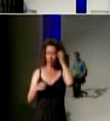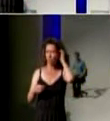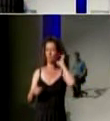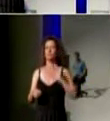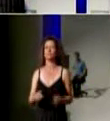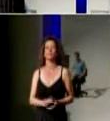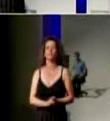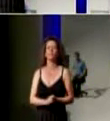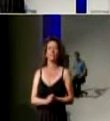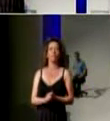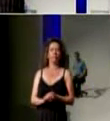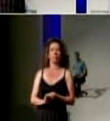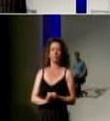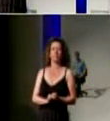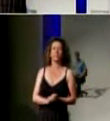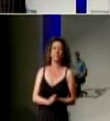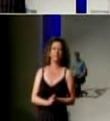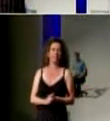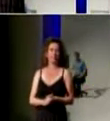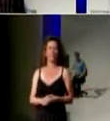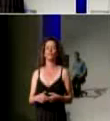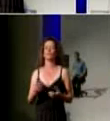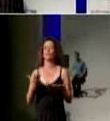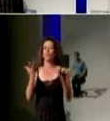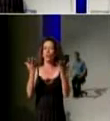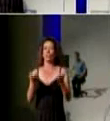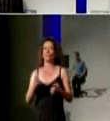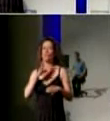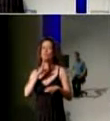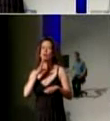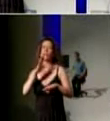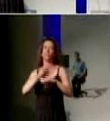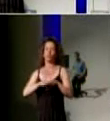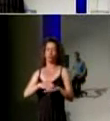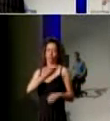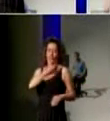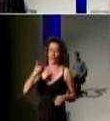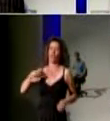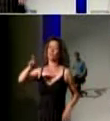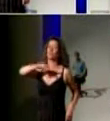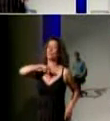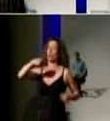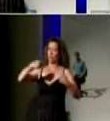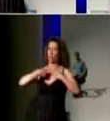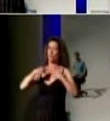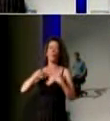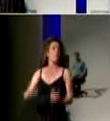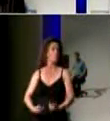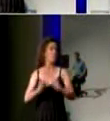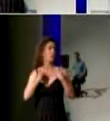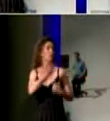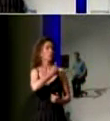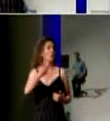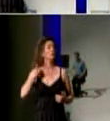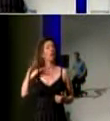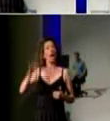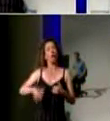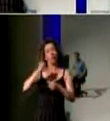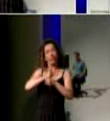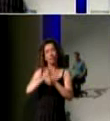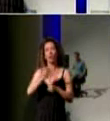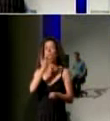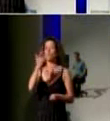En fait, je voulais vous parler de ma chance, la chance que j'ai dans la vie de pratiquer le métier que j'ai voulu